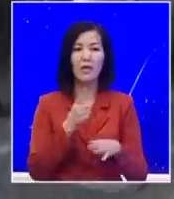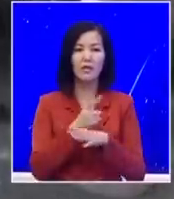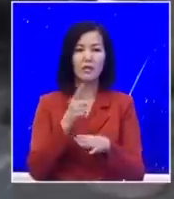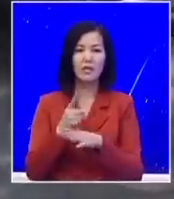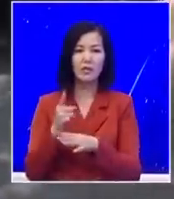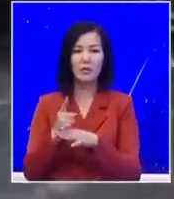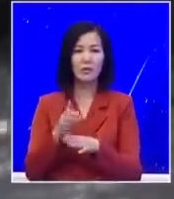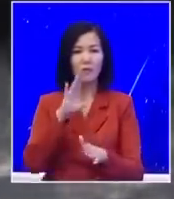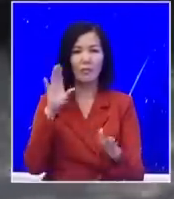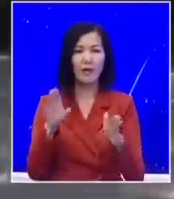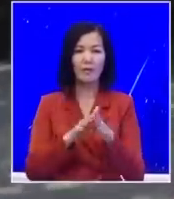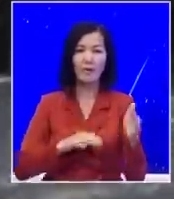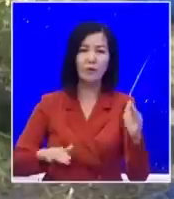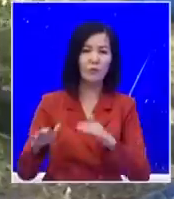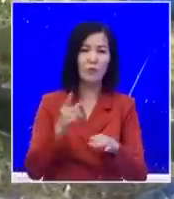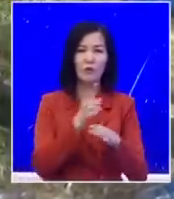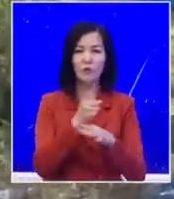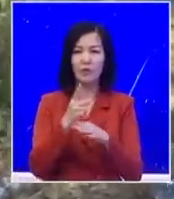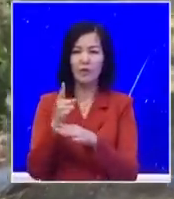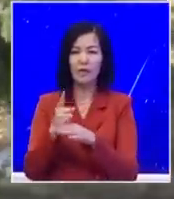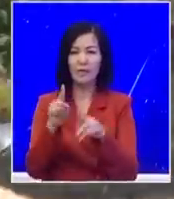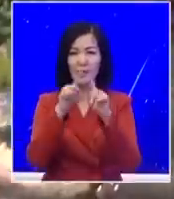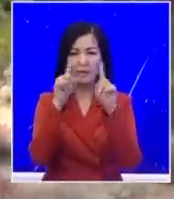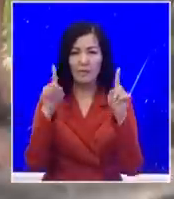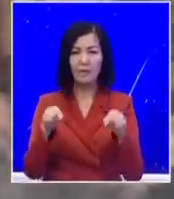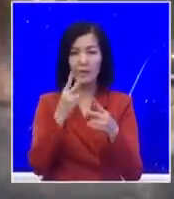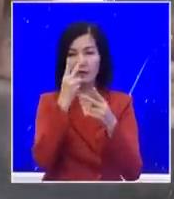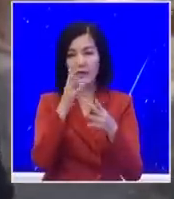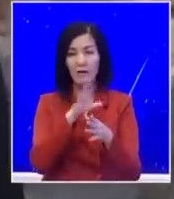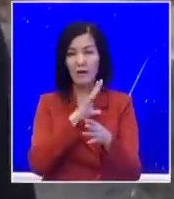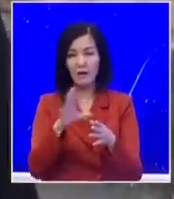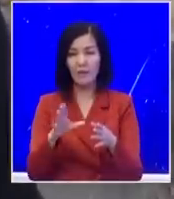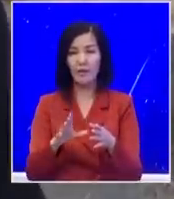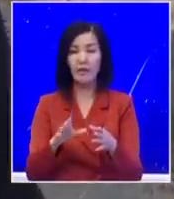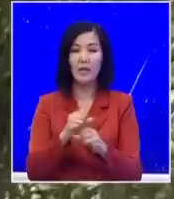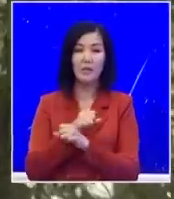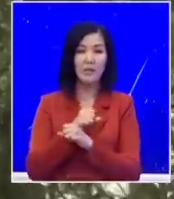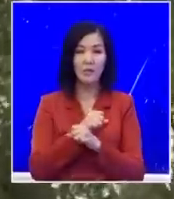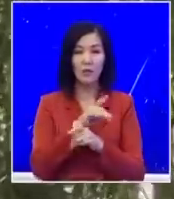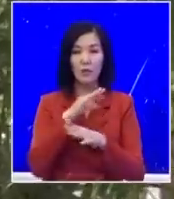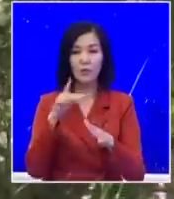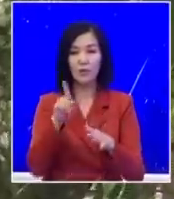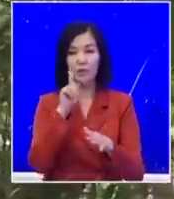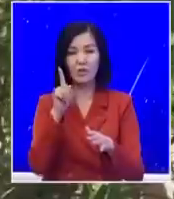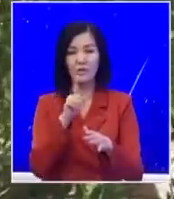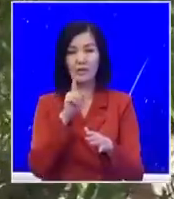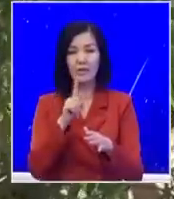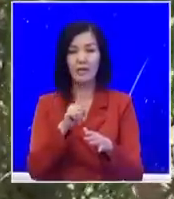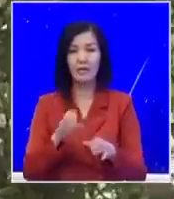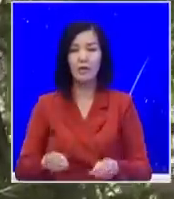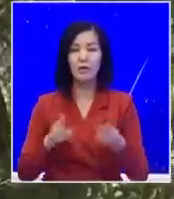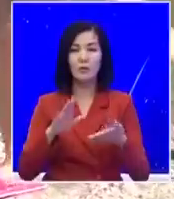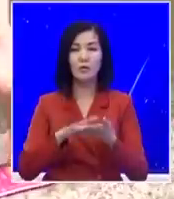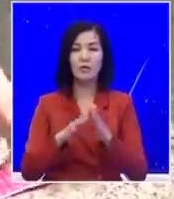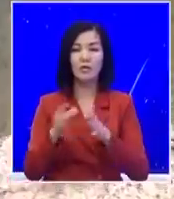елеп ескермейді, суға шомылуға тыйым салынады деген белгіге де мән бермеген сыңайлы. Тынығушылардың дені жастар, төтенше жағдай қызметкерлері